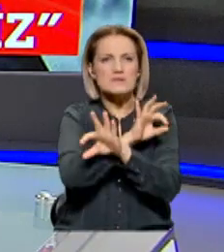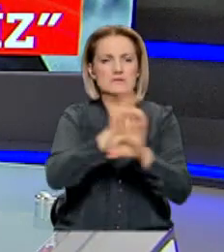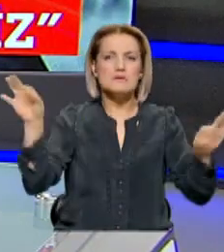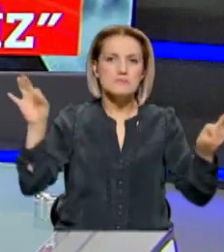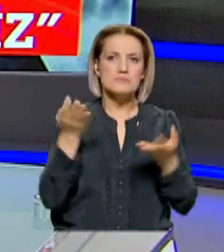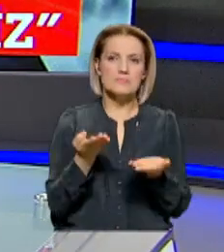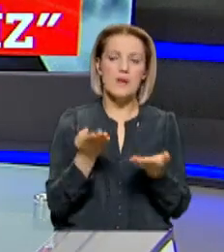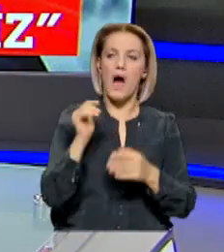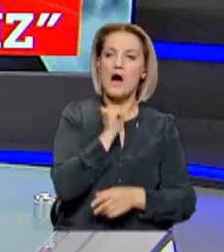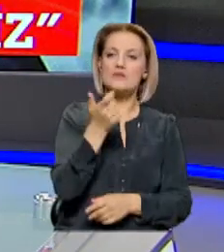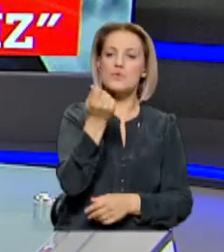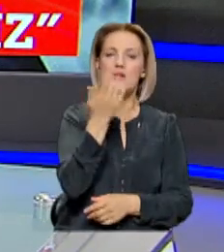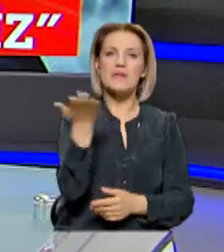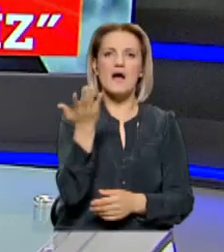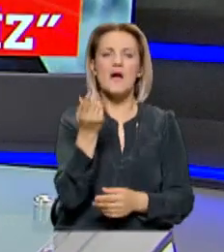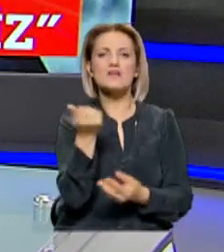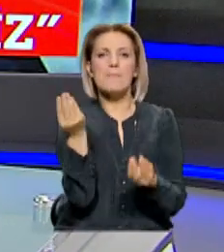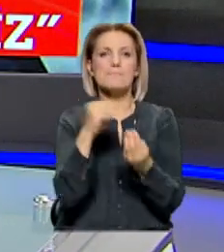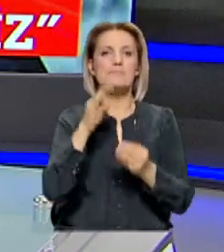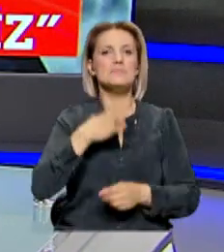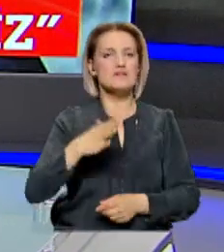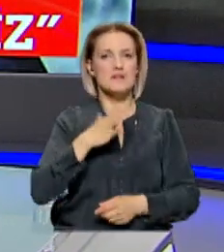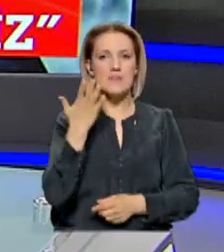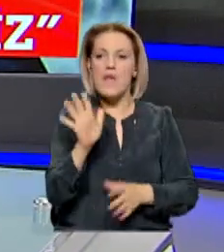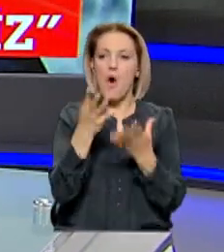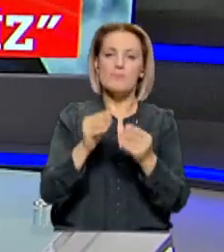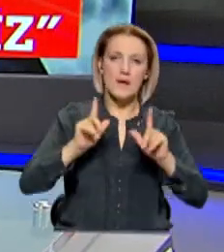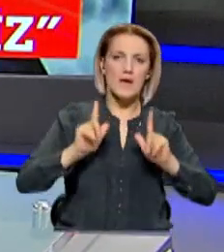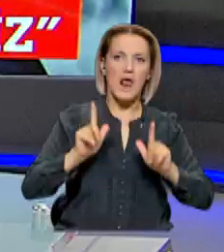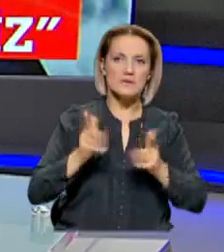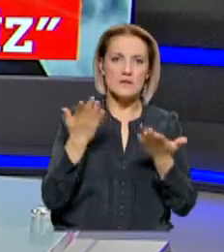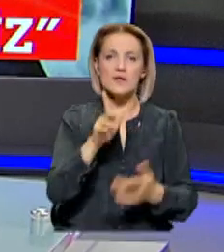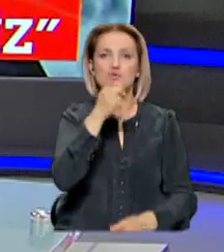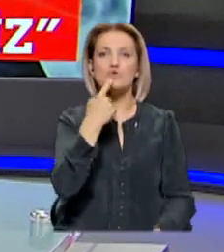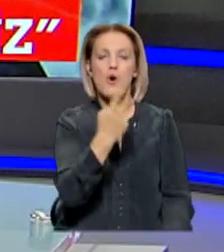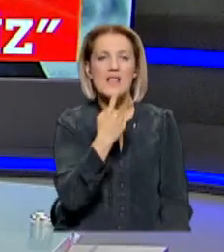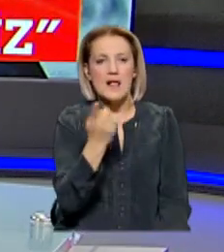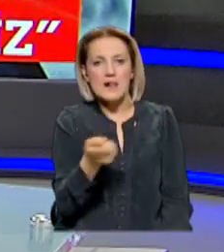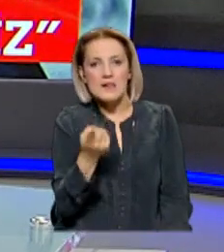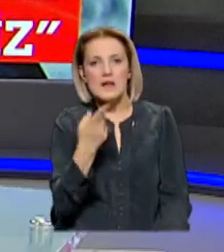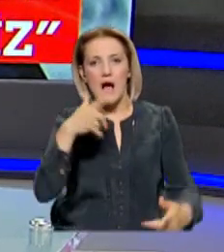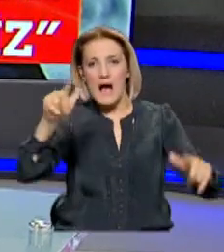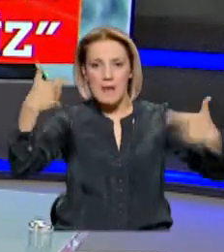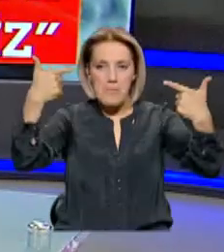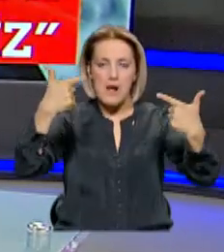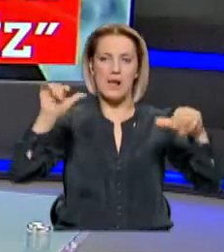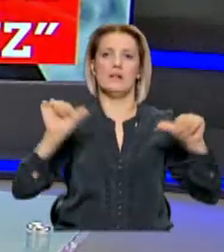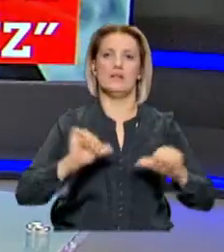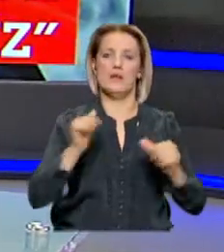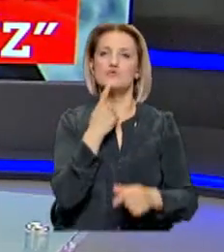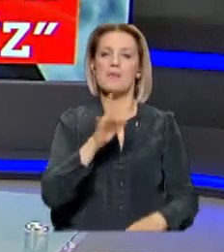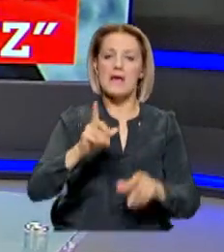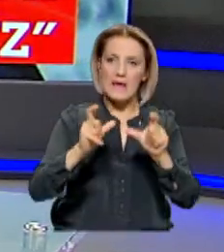bürünmüştü Asgari ücrete ne kadar zam istediklerini ya da ne olması gerektiğini söylemişti kameralar önünde